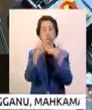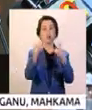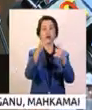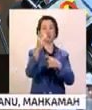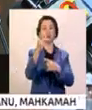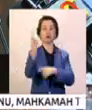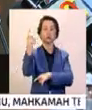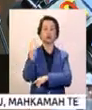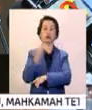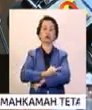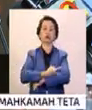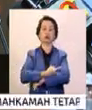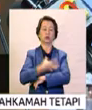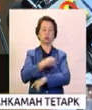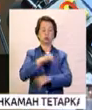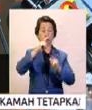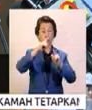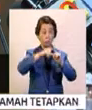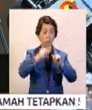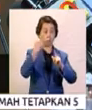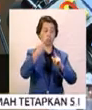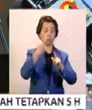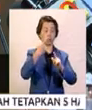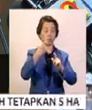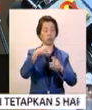Dan dalam sebulan kita